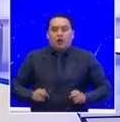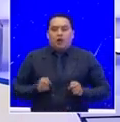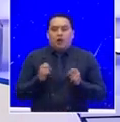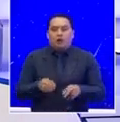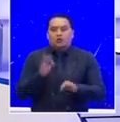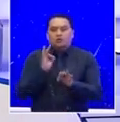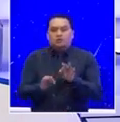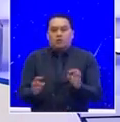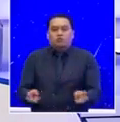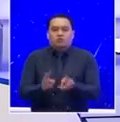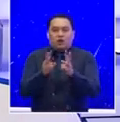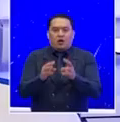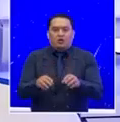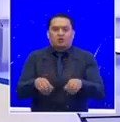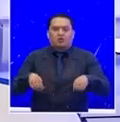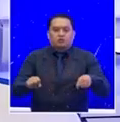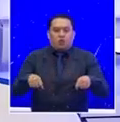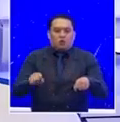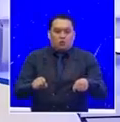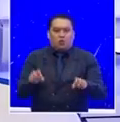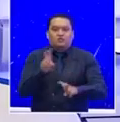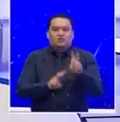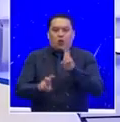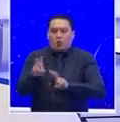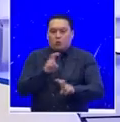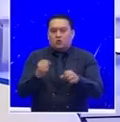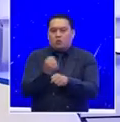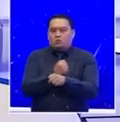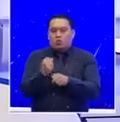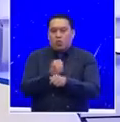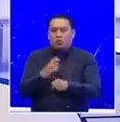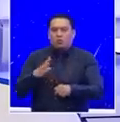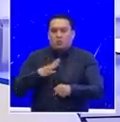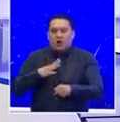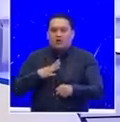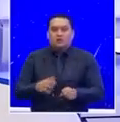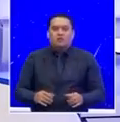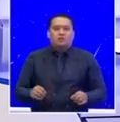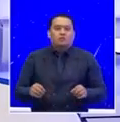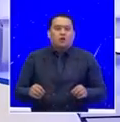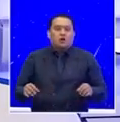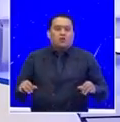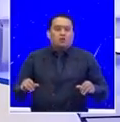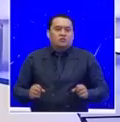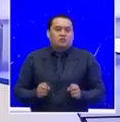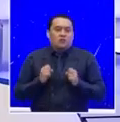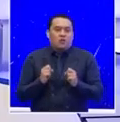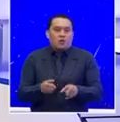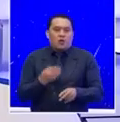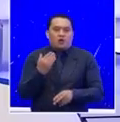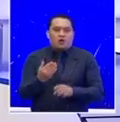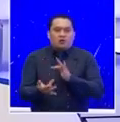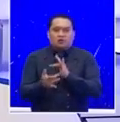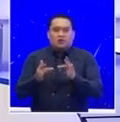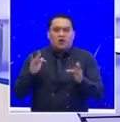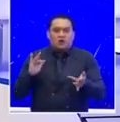мотоцикл инспекторов. Преступники в розыске. Видеоролик с потасовкой браконьеров с рыб-инспекторами распространяются в мессенджерах